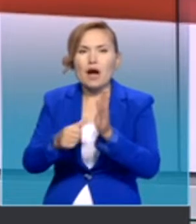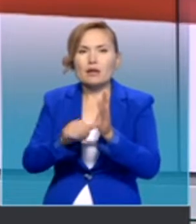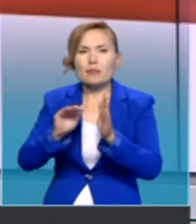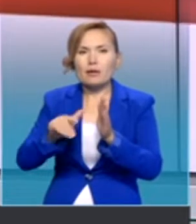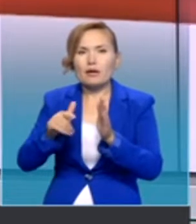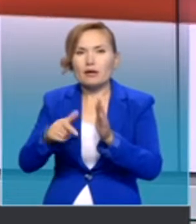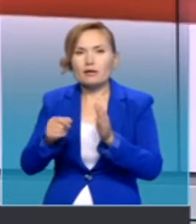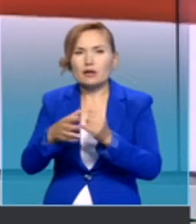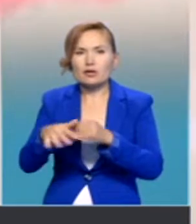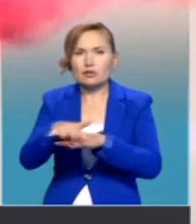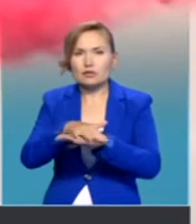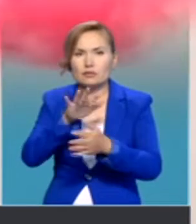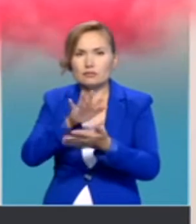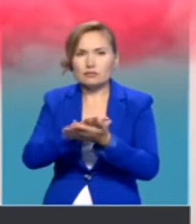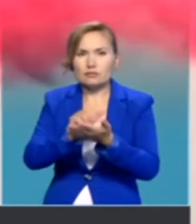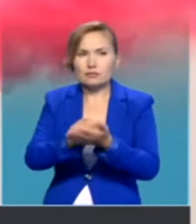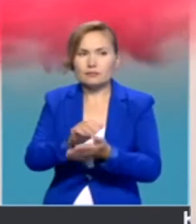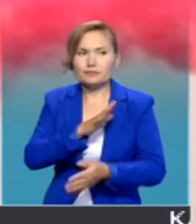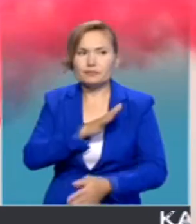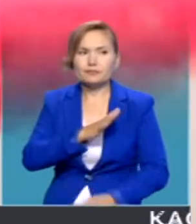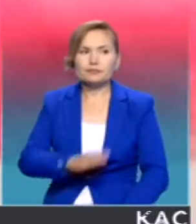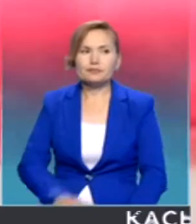шарпыды.